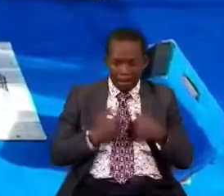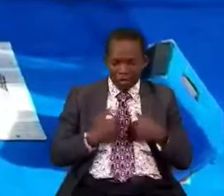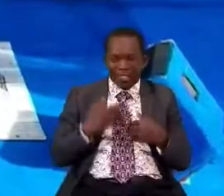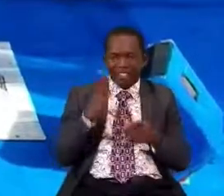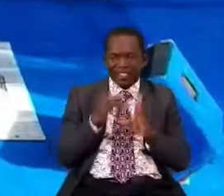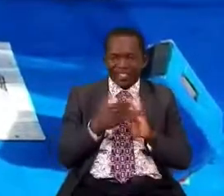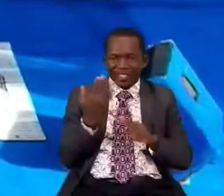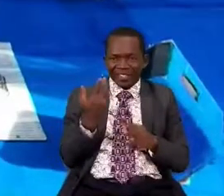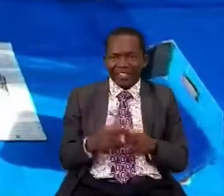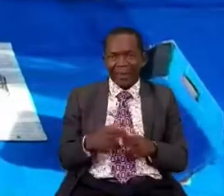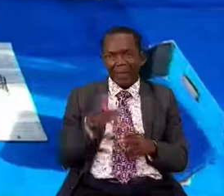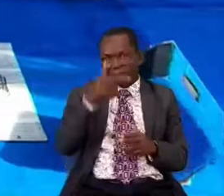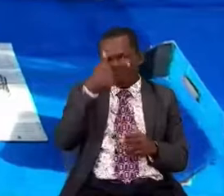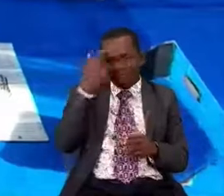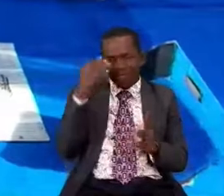nous approprions